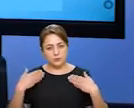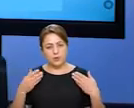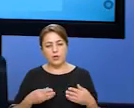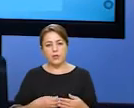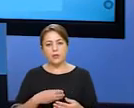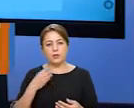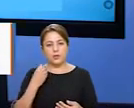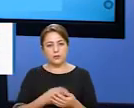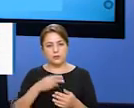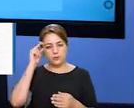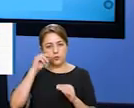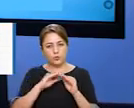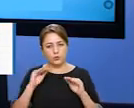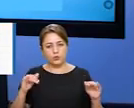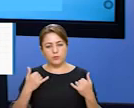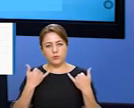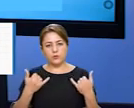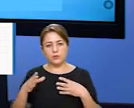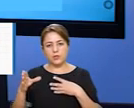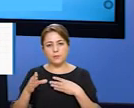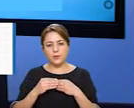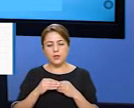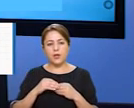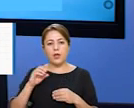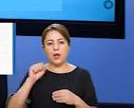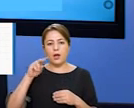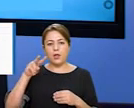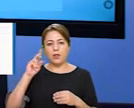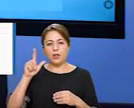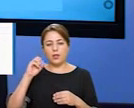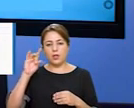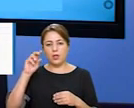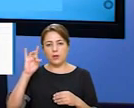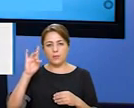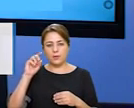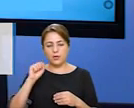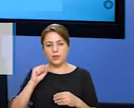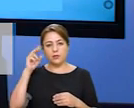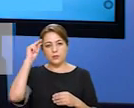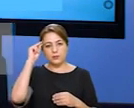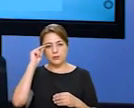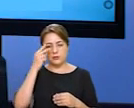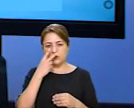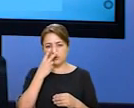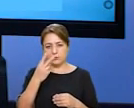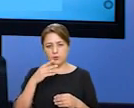Assalomu alaykum, aziz o'quvchilar. Bugun siz bilan algebra darsida ko'rishib turganimdan